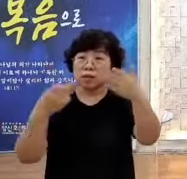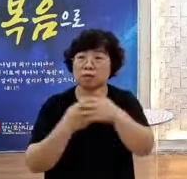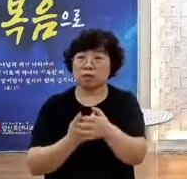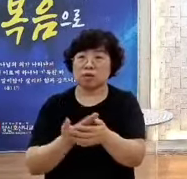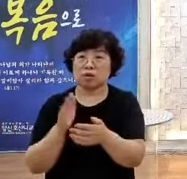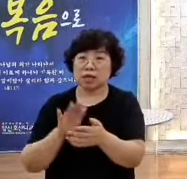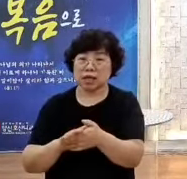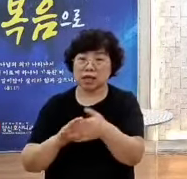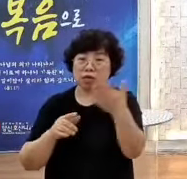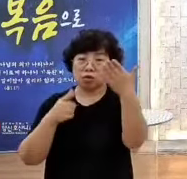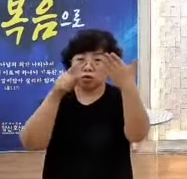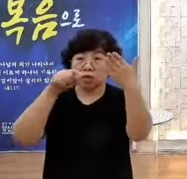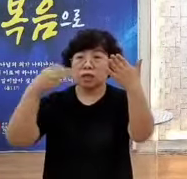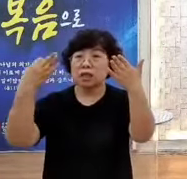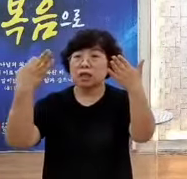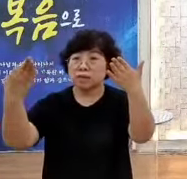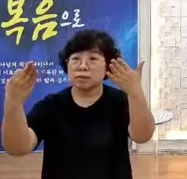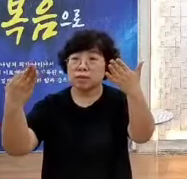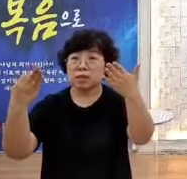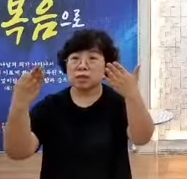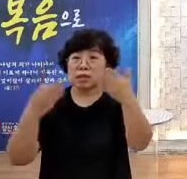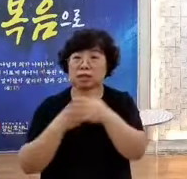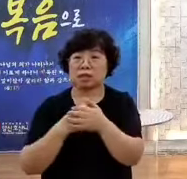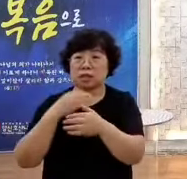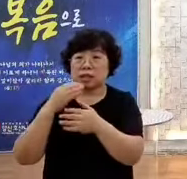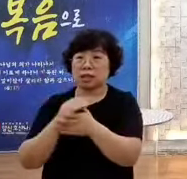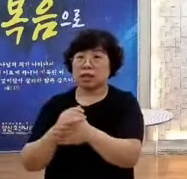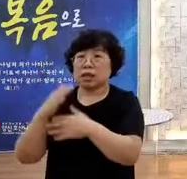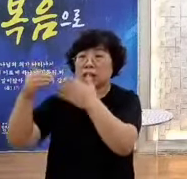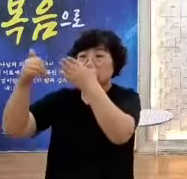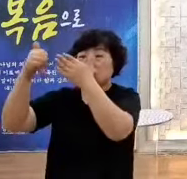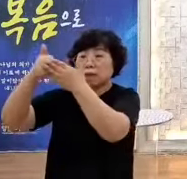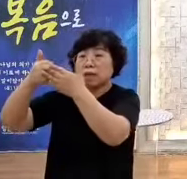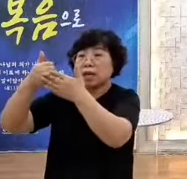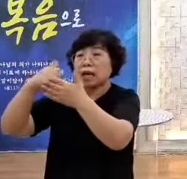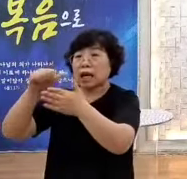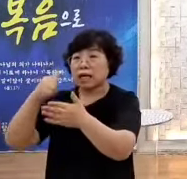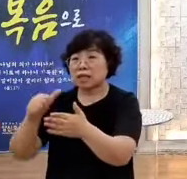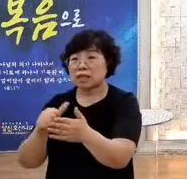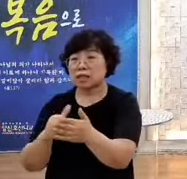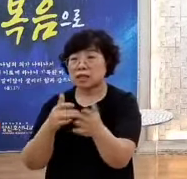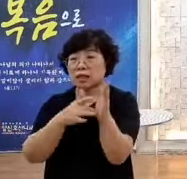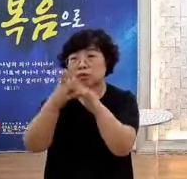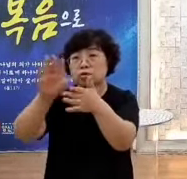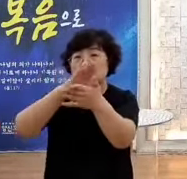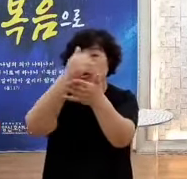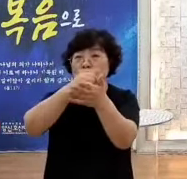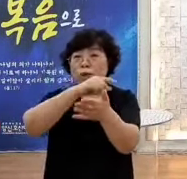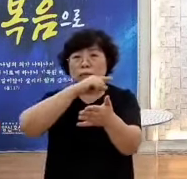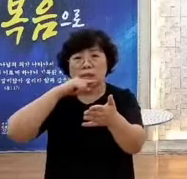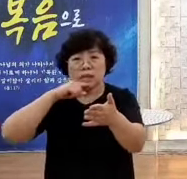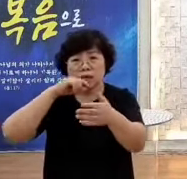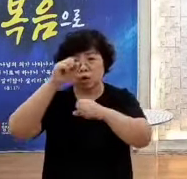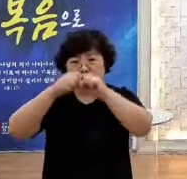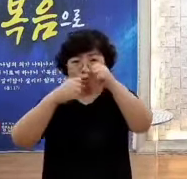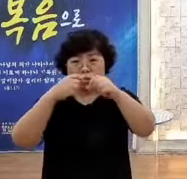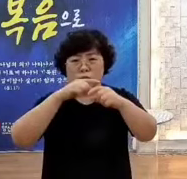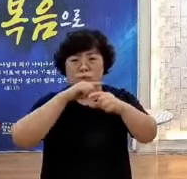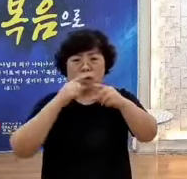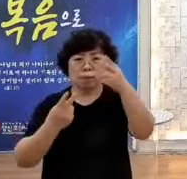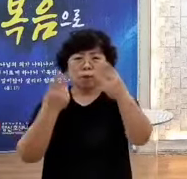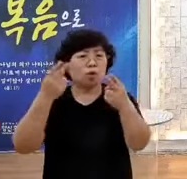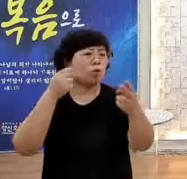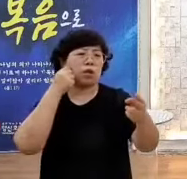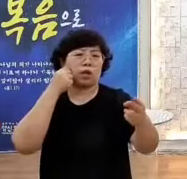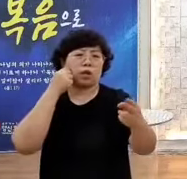하물며 그 이유에 뭐예요? 하나님의 아들이신 예수 그리스도의 피가 어찌 우리의 이 모든 죄를 사하시지